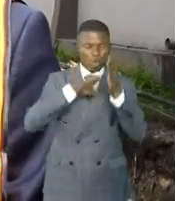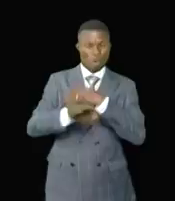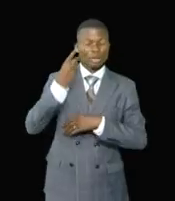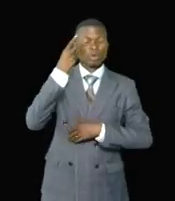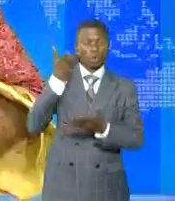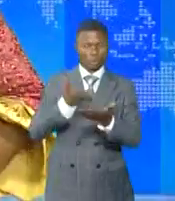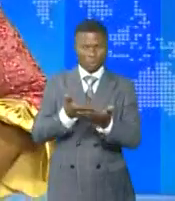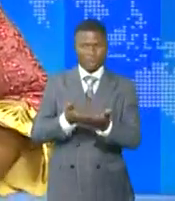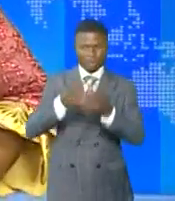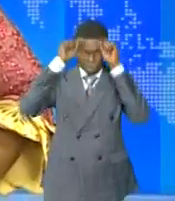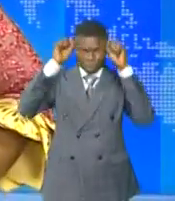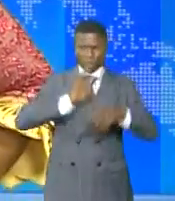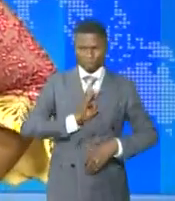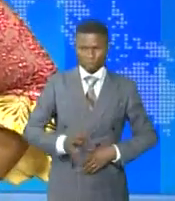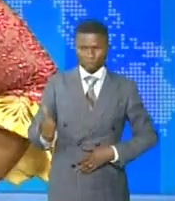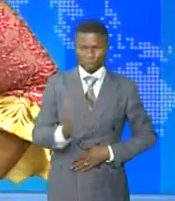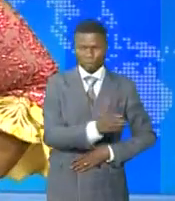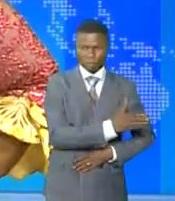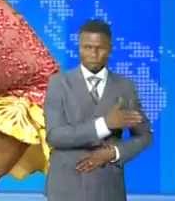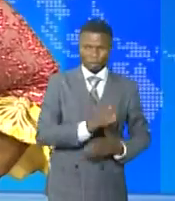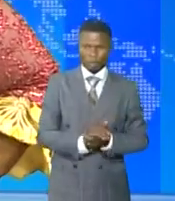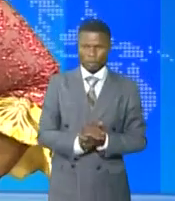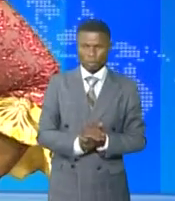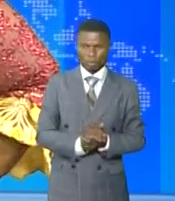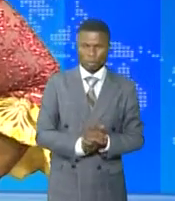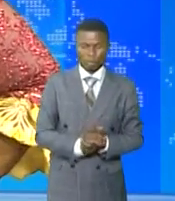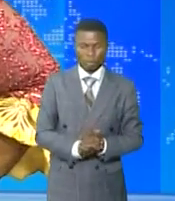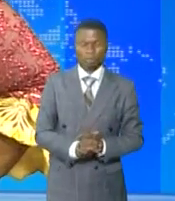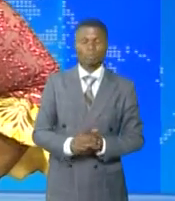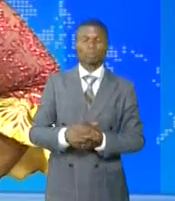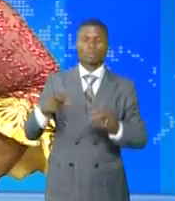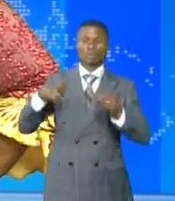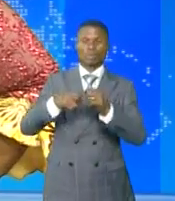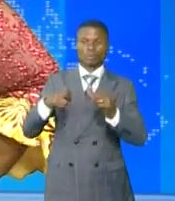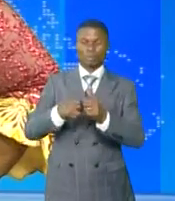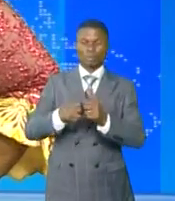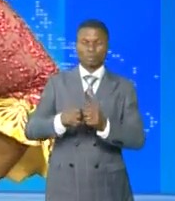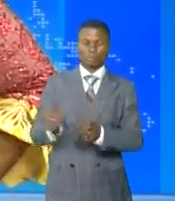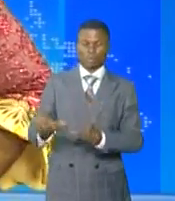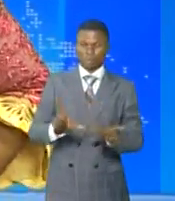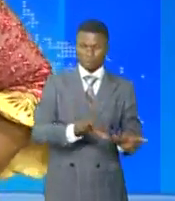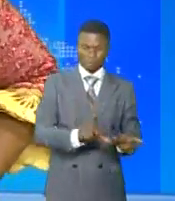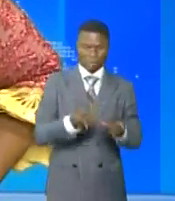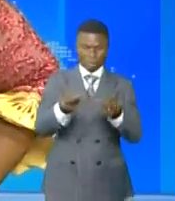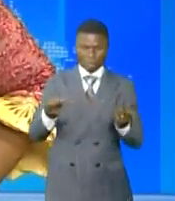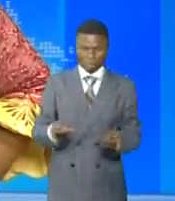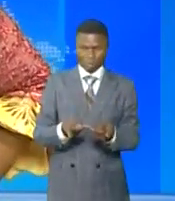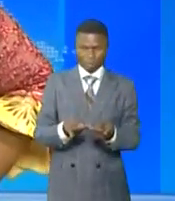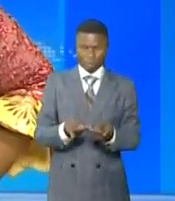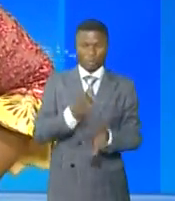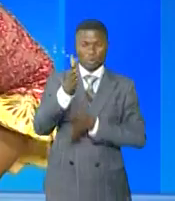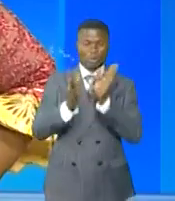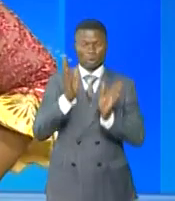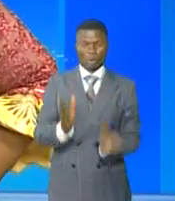utilisons. La ligne de transport d'énergie électrique dans le Lualaba devient la cible des cambrioleurs. Ce